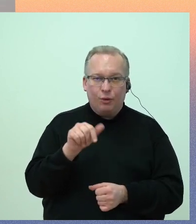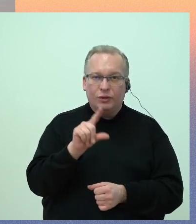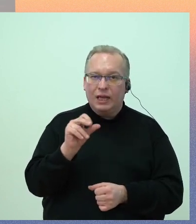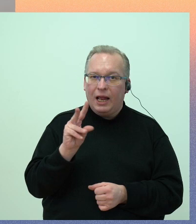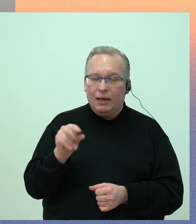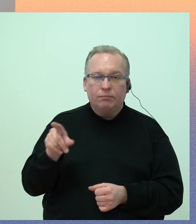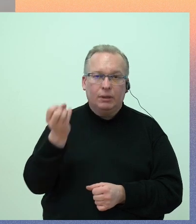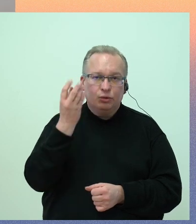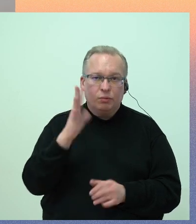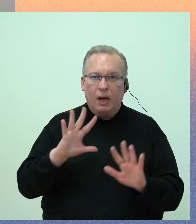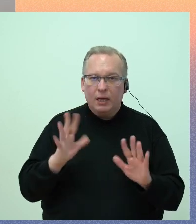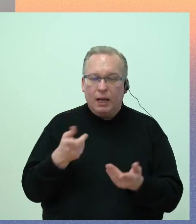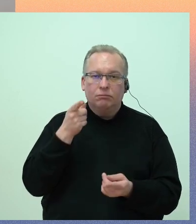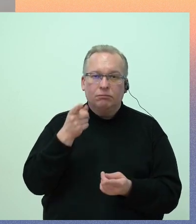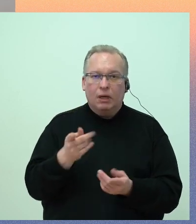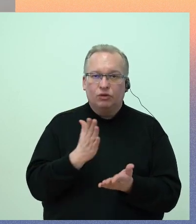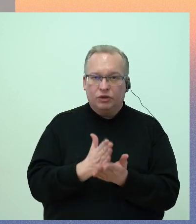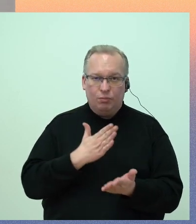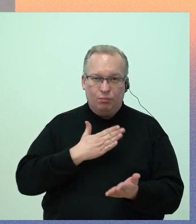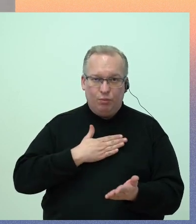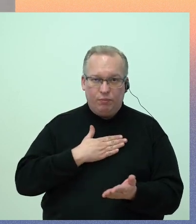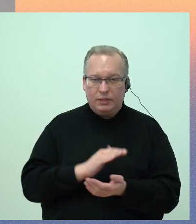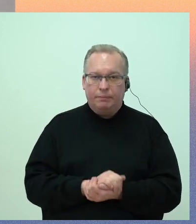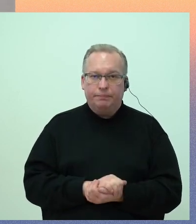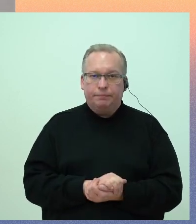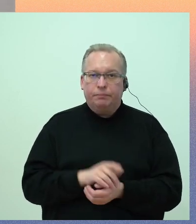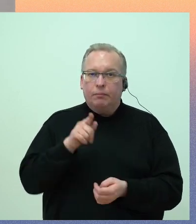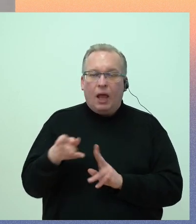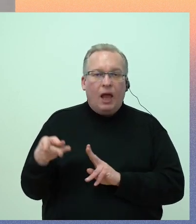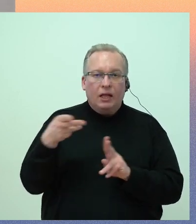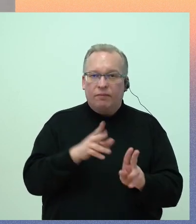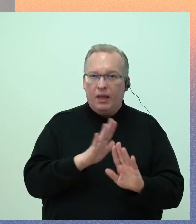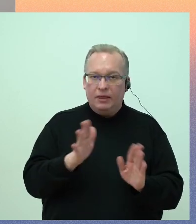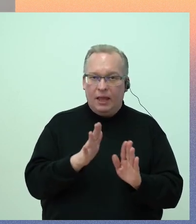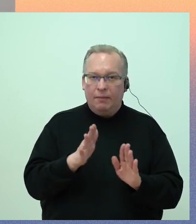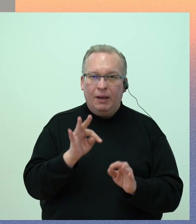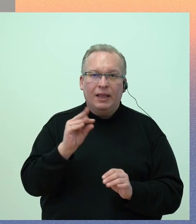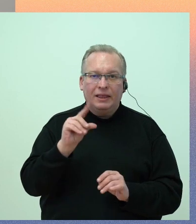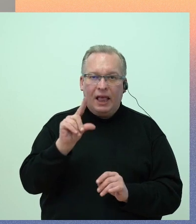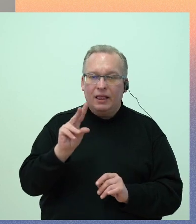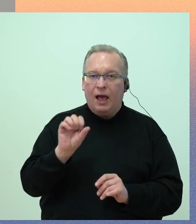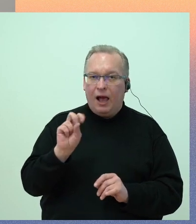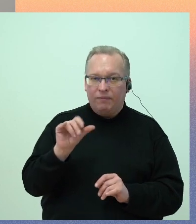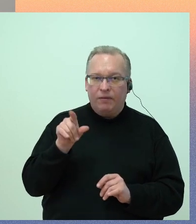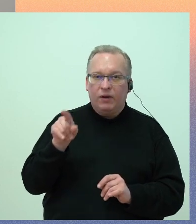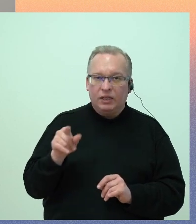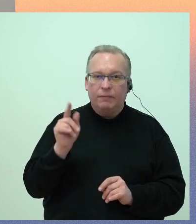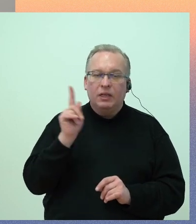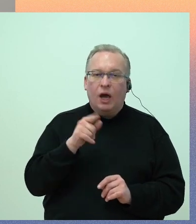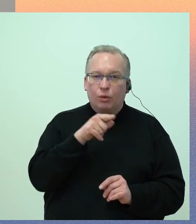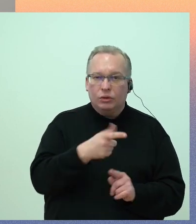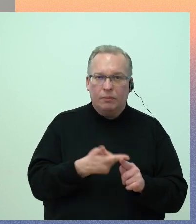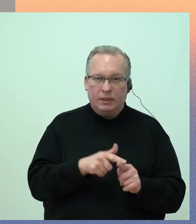kad jie supranta, ką Jeruzalė reiškia mums. Jie atvyko ne į Tel Avivą, kaip kad anksčiau, o į Jeruzalę, tam,